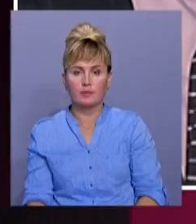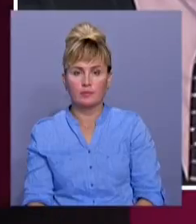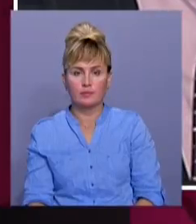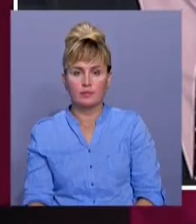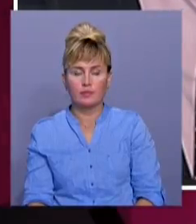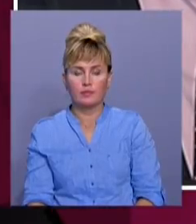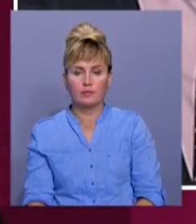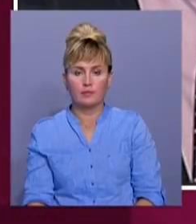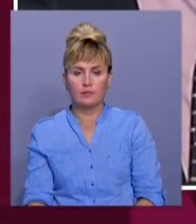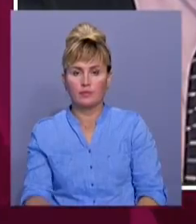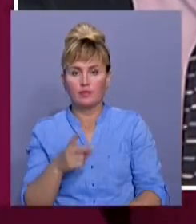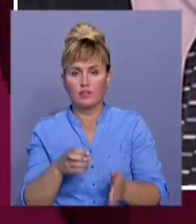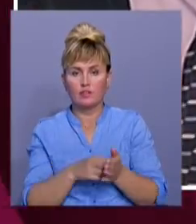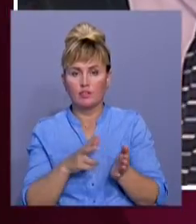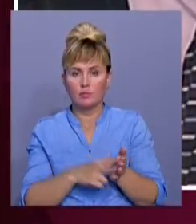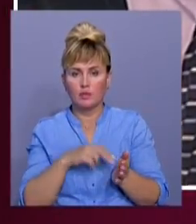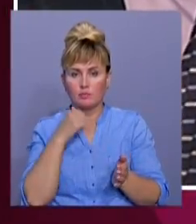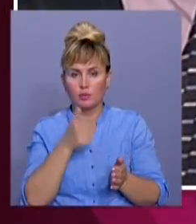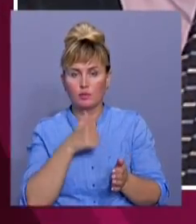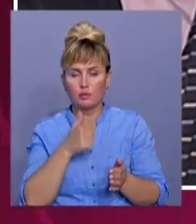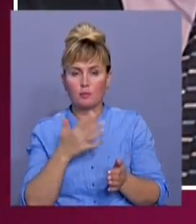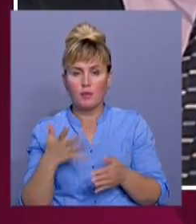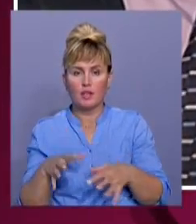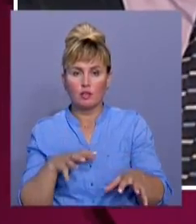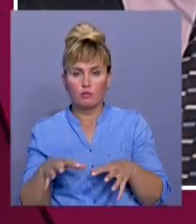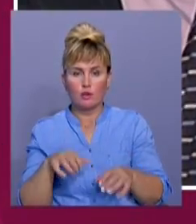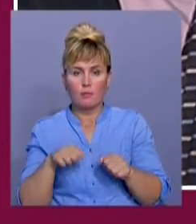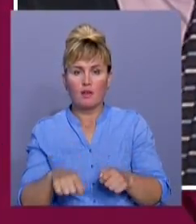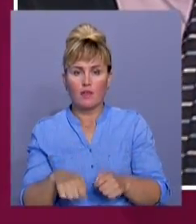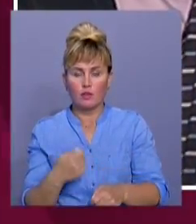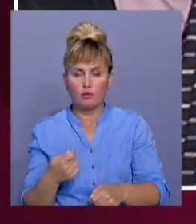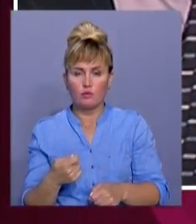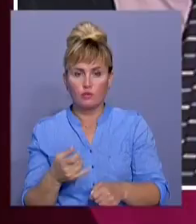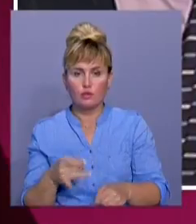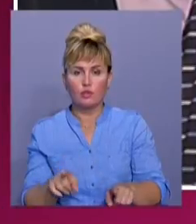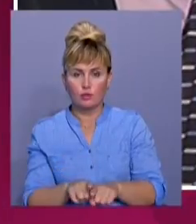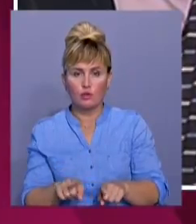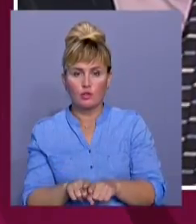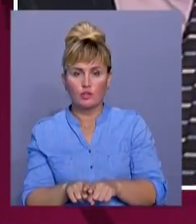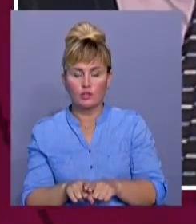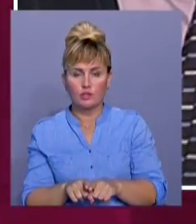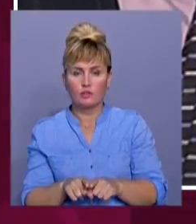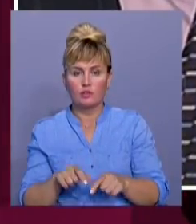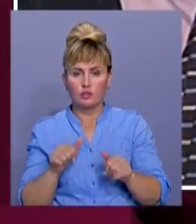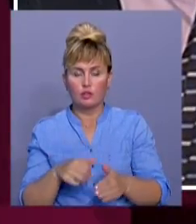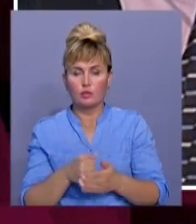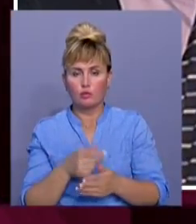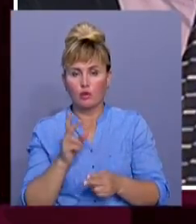В 2018 году 5 коррупционных правонарушений, они тоже доведены до окончательного результата.